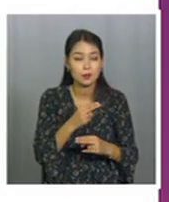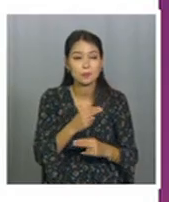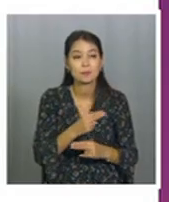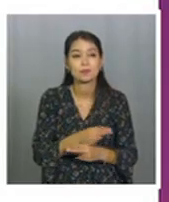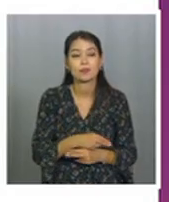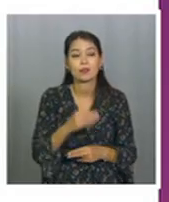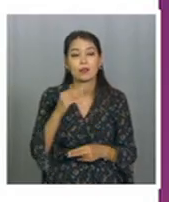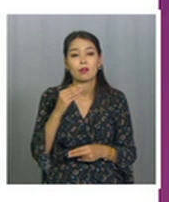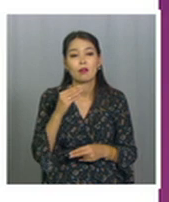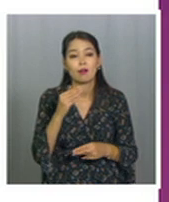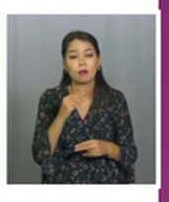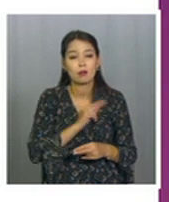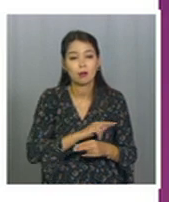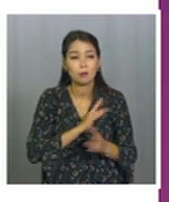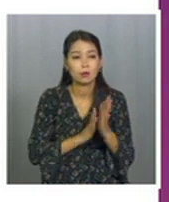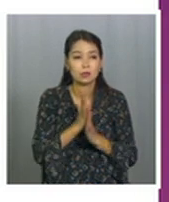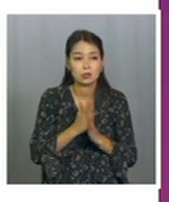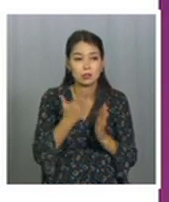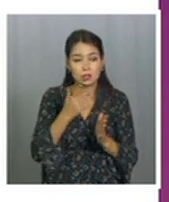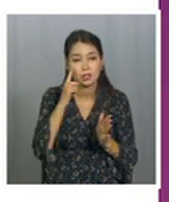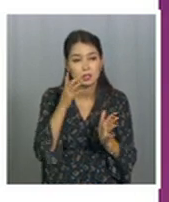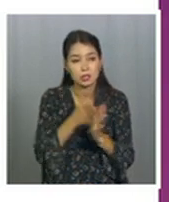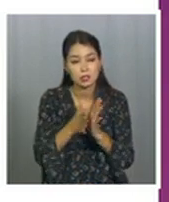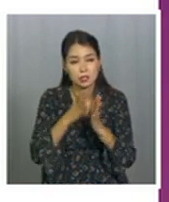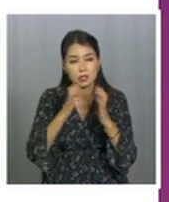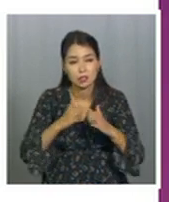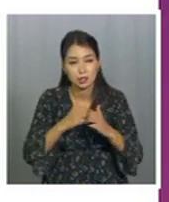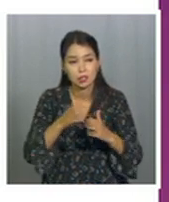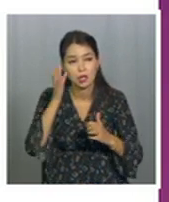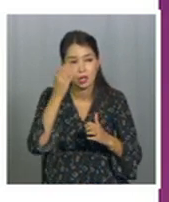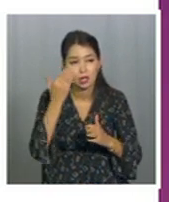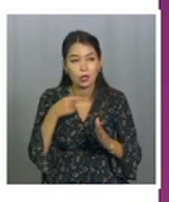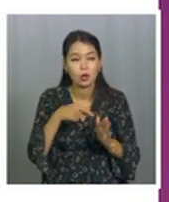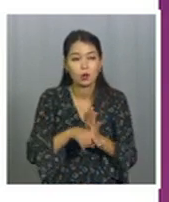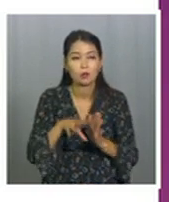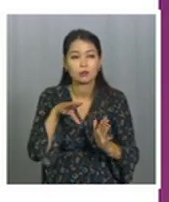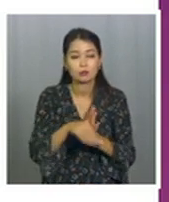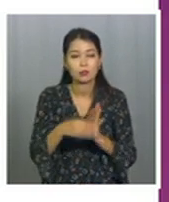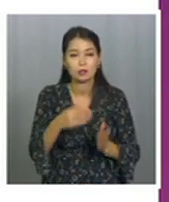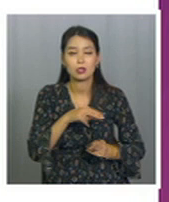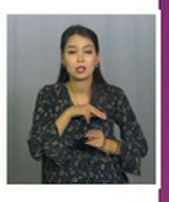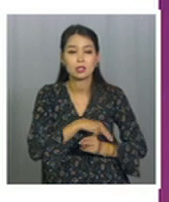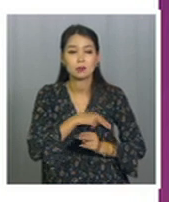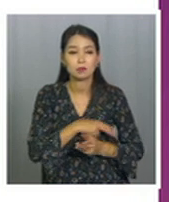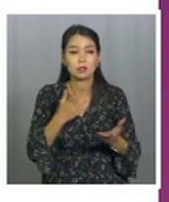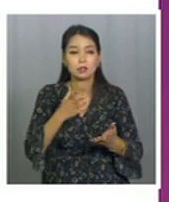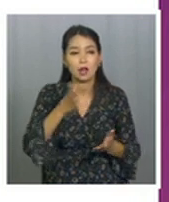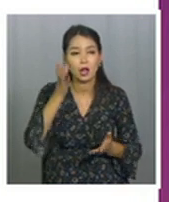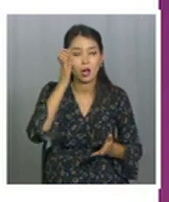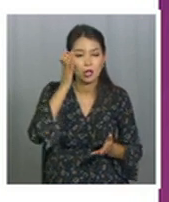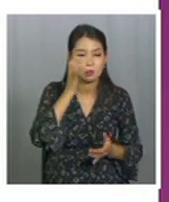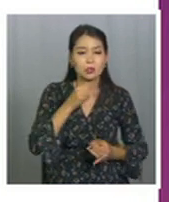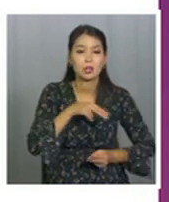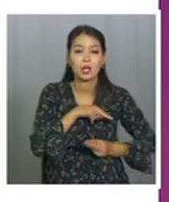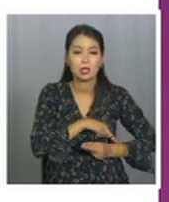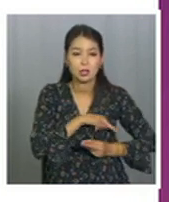Фотосинтез үдерісін зерттеген ғалымдар мен олардың осы сала үшін қосқан үлестері. Ғалымдарды